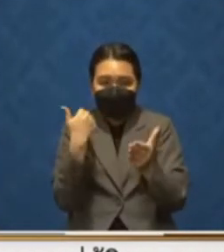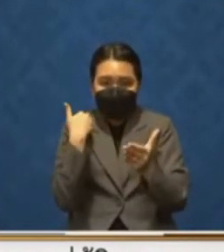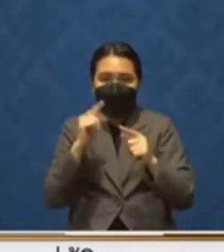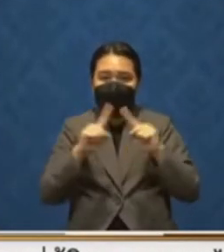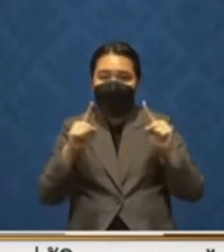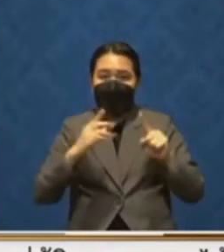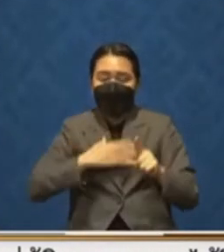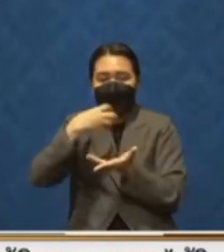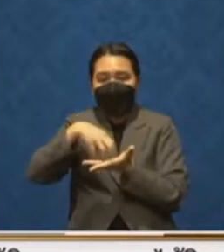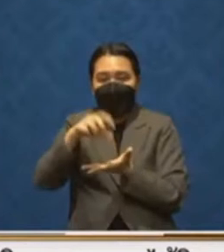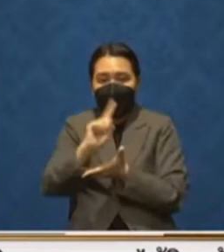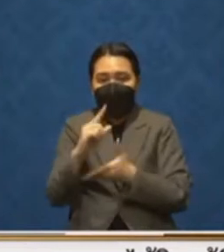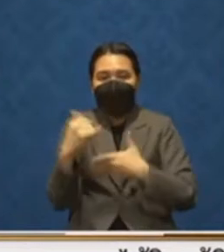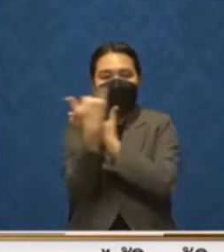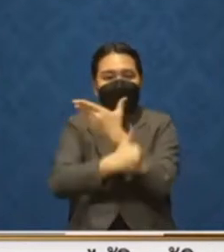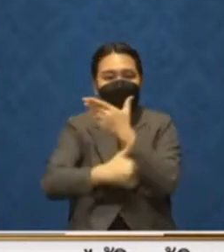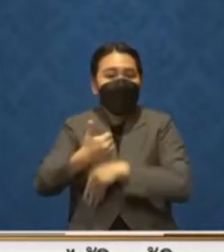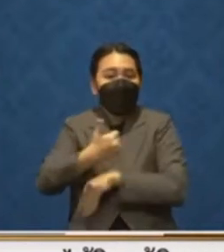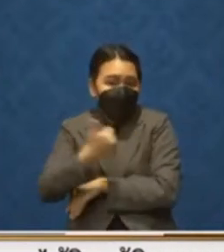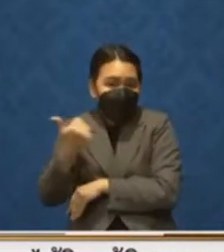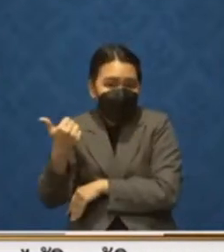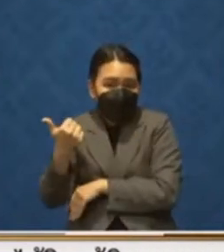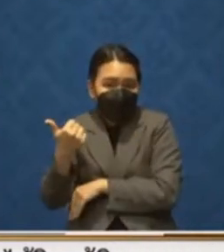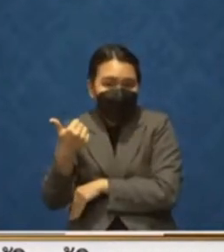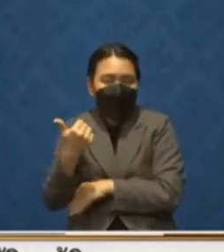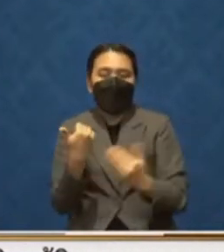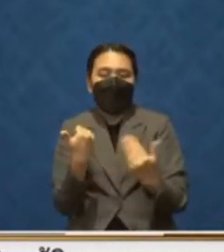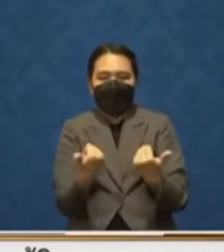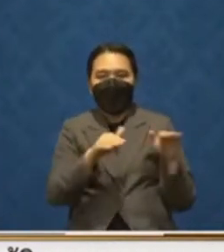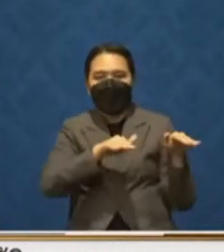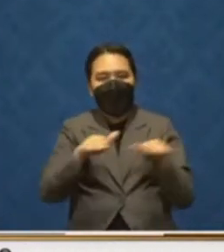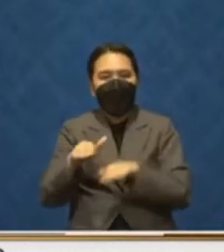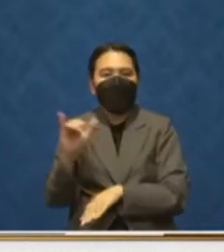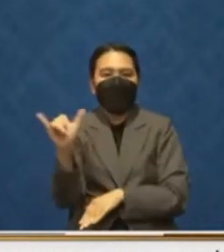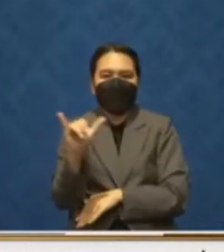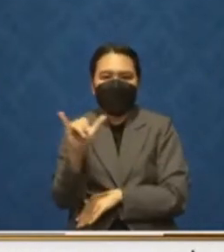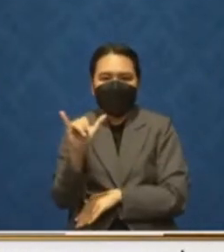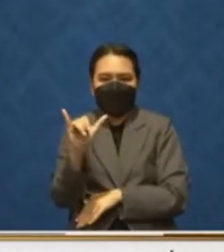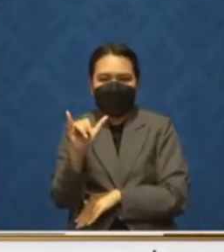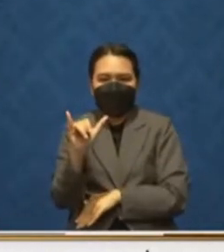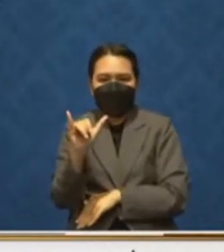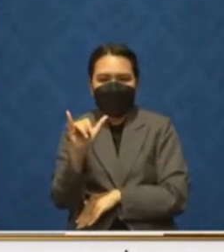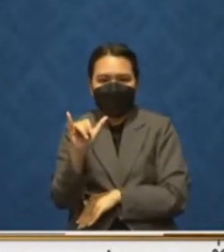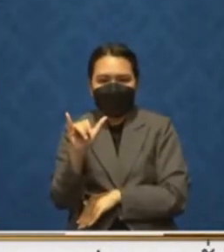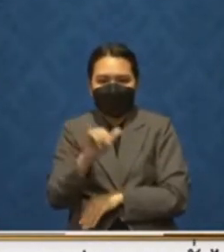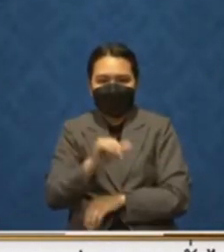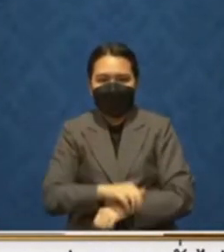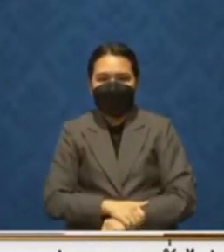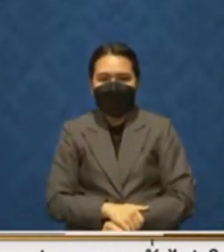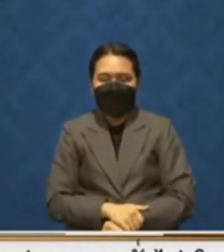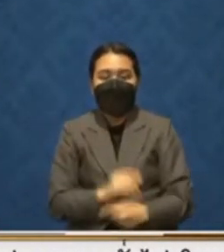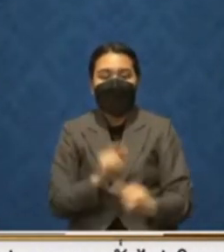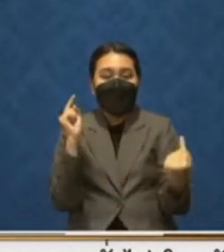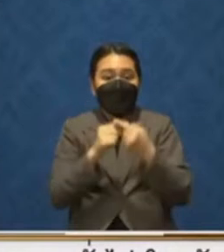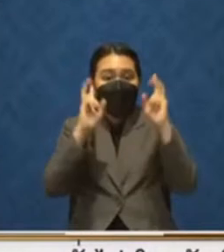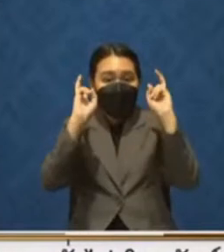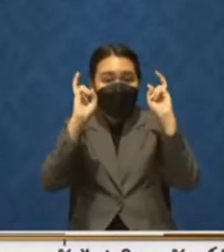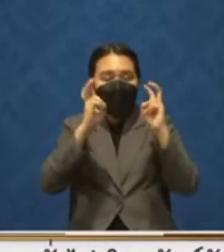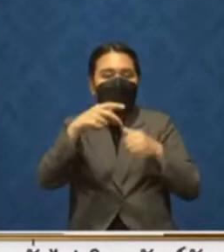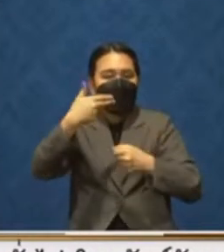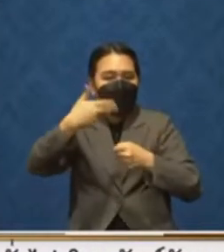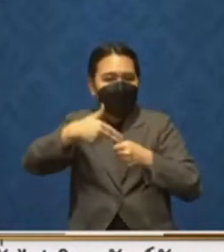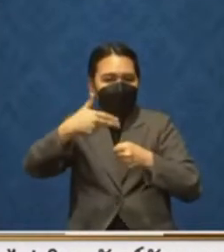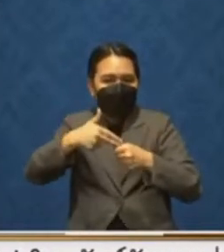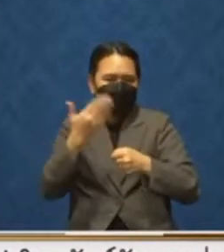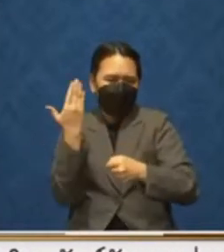ไปส่งของต่างประเทศนั้นเขาเข้าเขายังไม่พร้อมนะครับในเรื่องของน้ำมันเนี่ยมันก็มีหมามันจะกัด